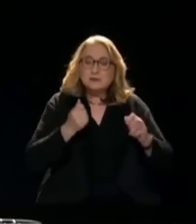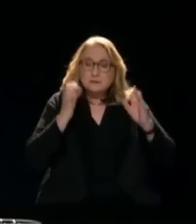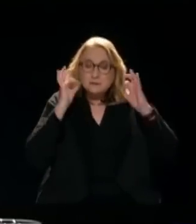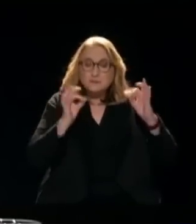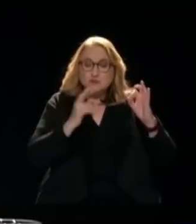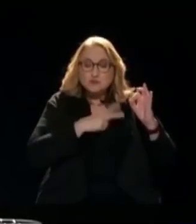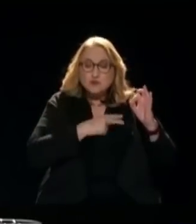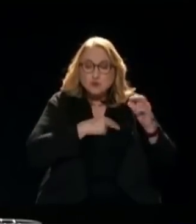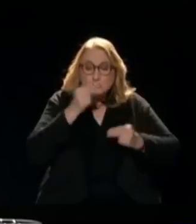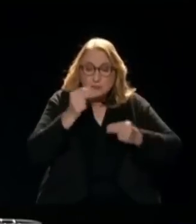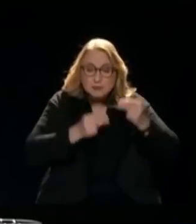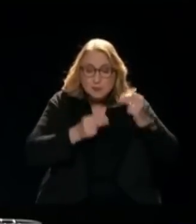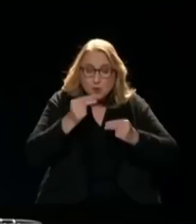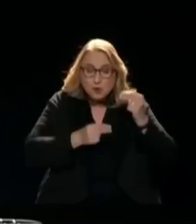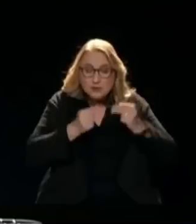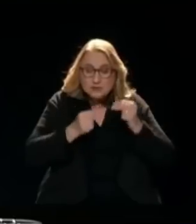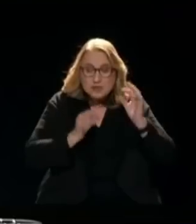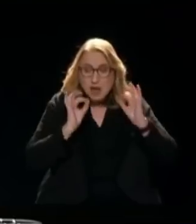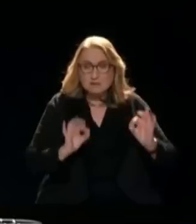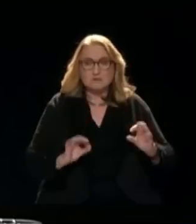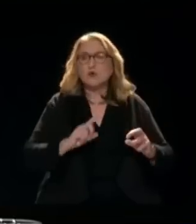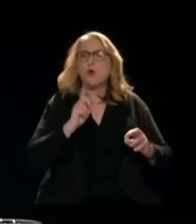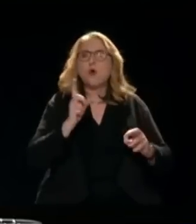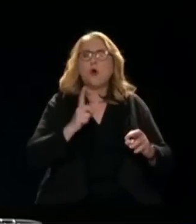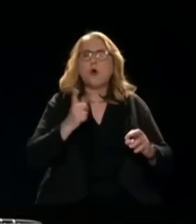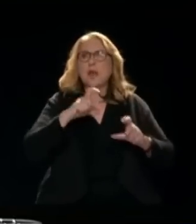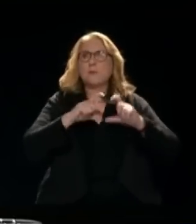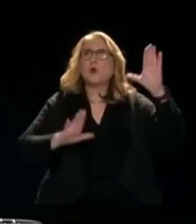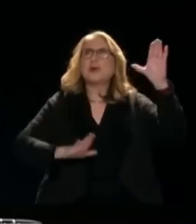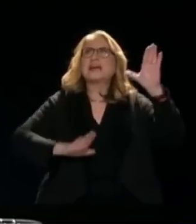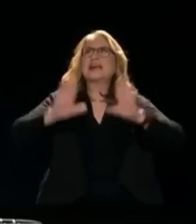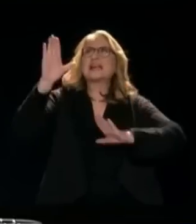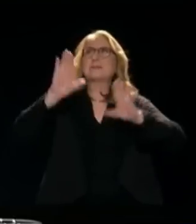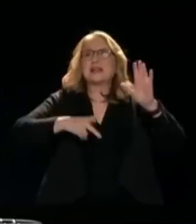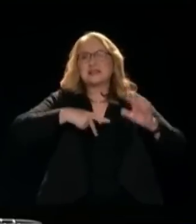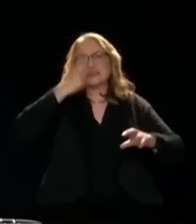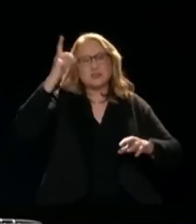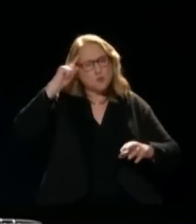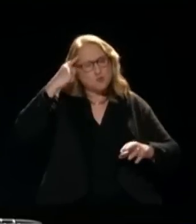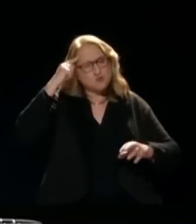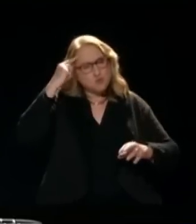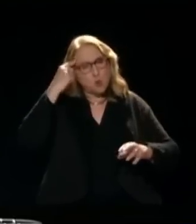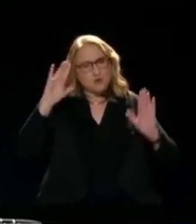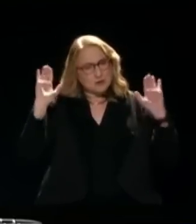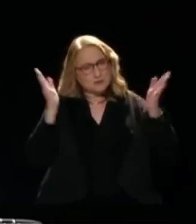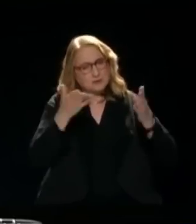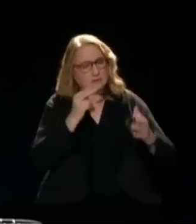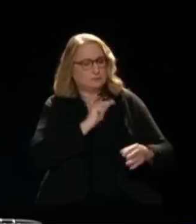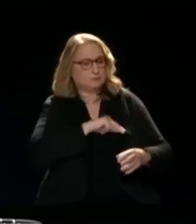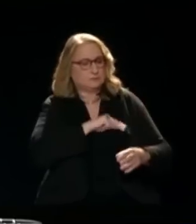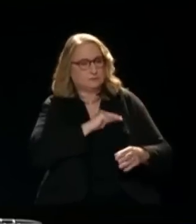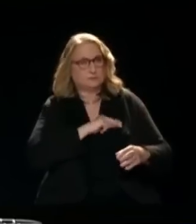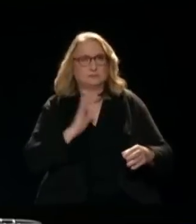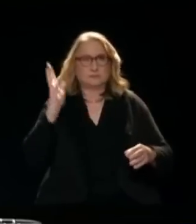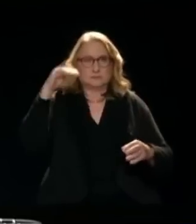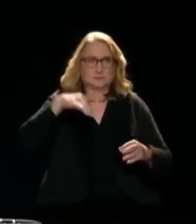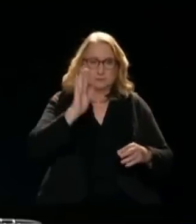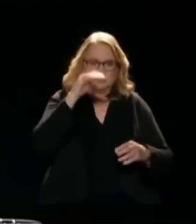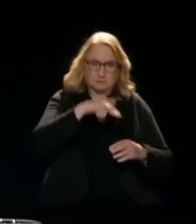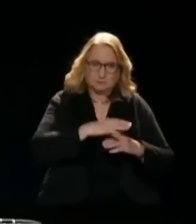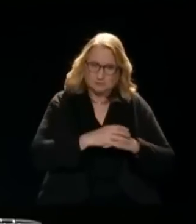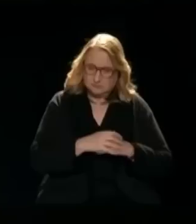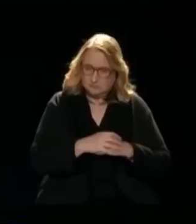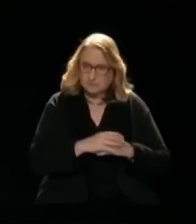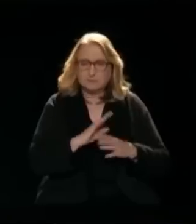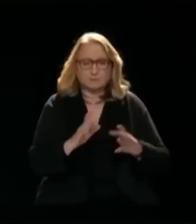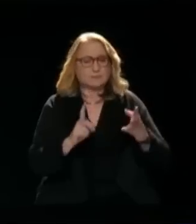τις χρηματιστικές κερδοσκοπίες όπως αυτές διαμορφώνονται στο χρηματιστήριο ενέργειας. πάυση πληρωμών